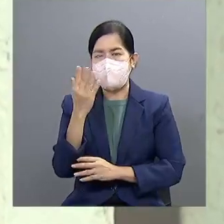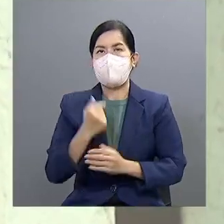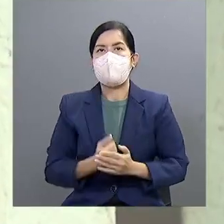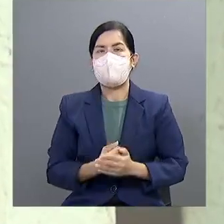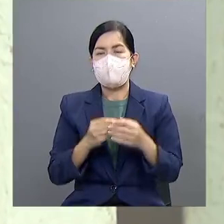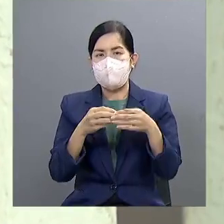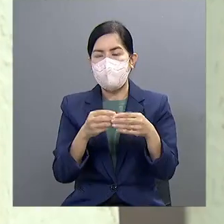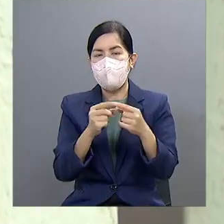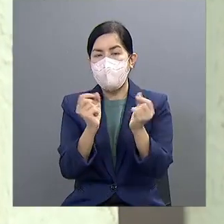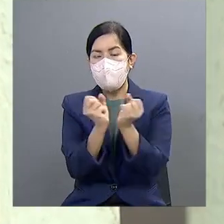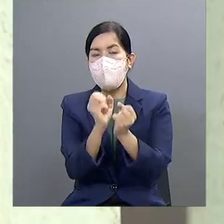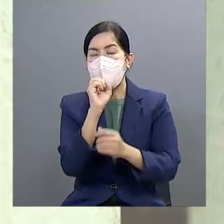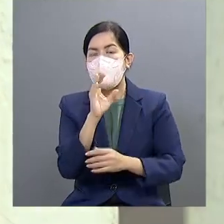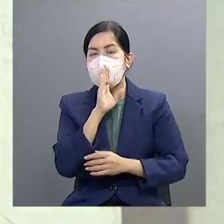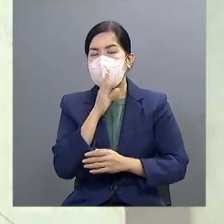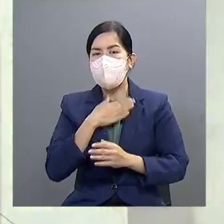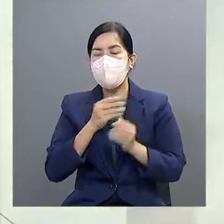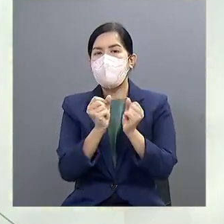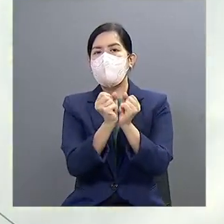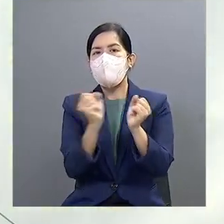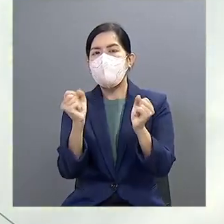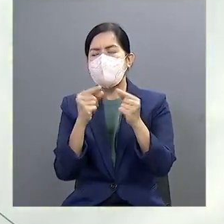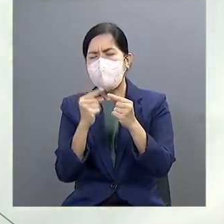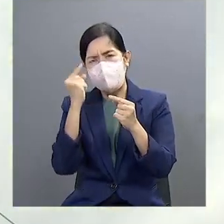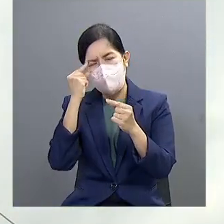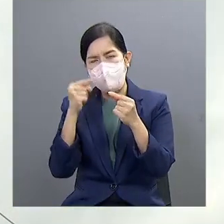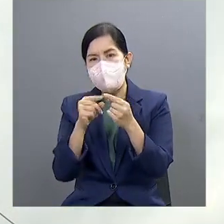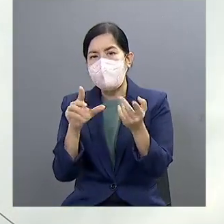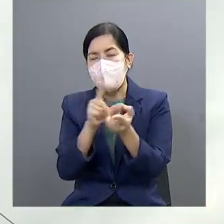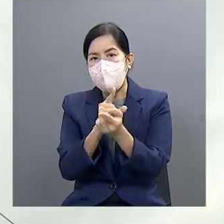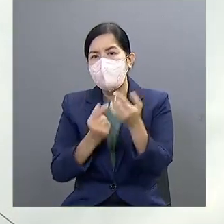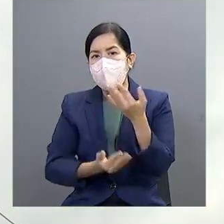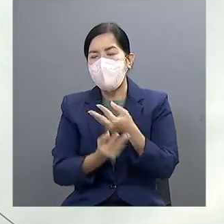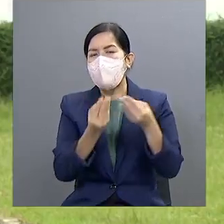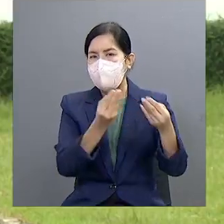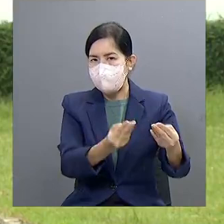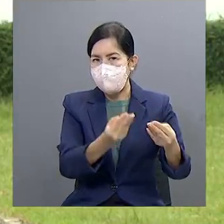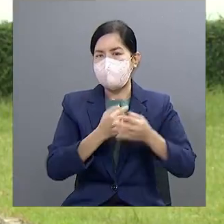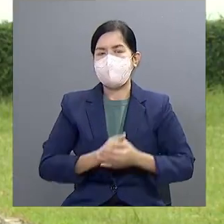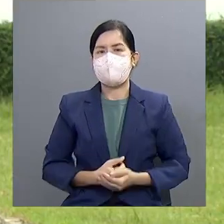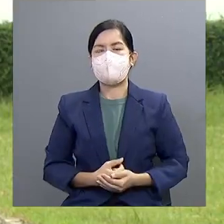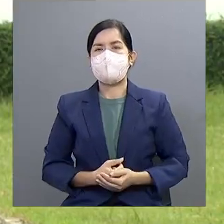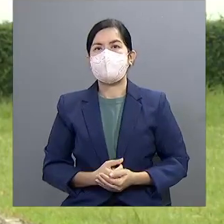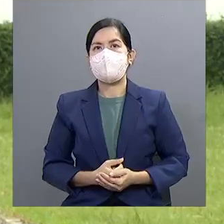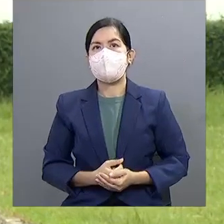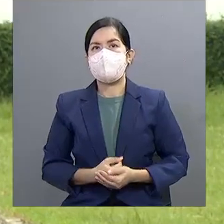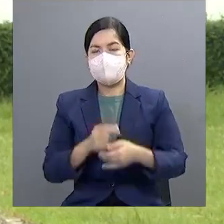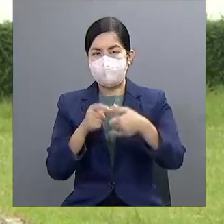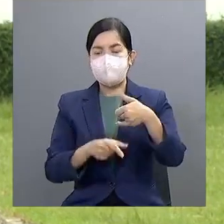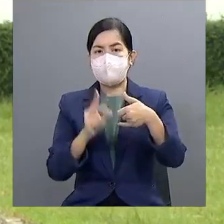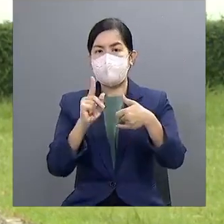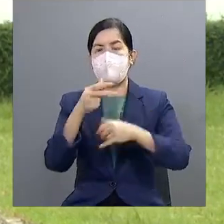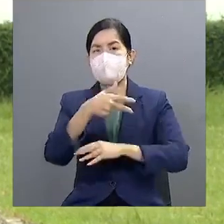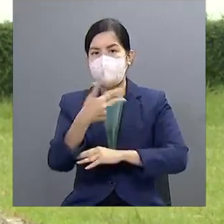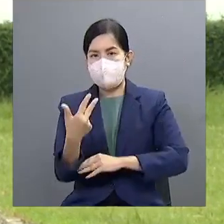ให้โอกาสโดยไม่ถูกตีตราเพราะเคยผิดพลาดในอดีตชาติชายถุงเงินไทย PBS รายงาน